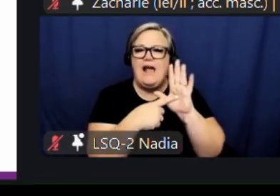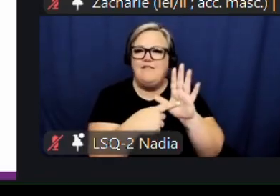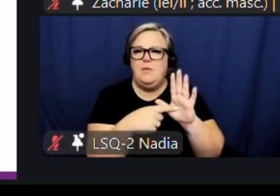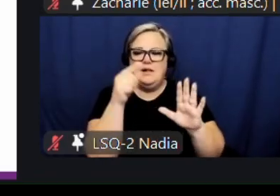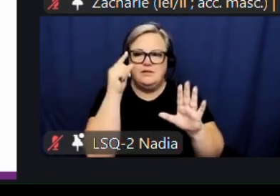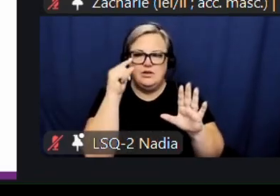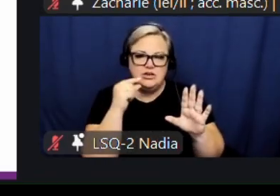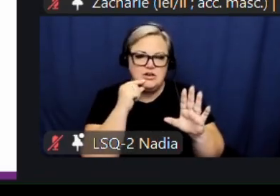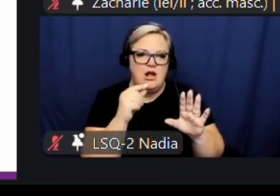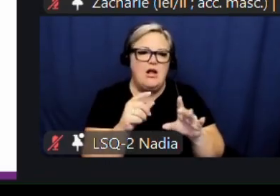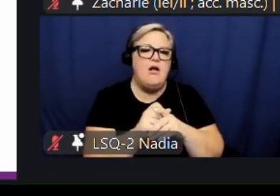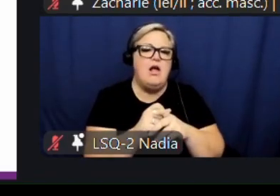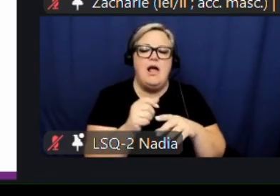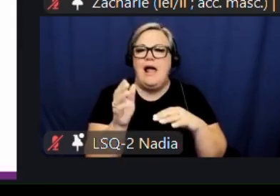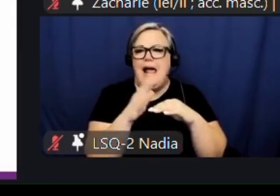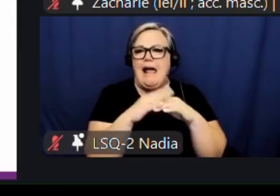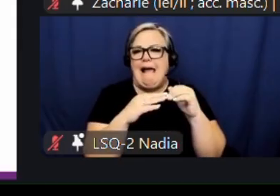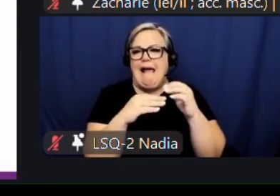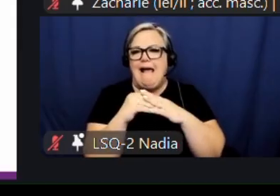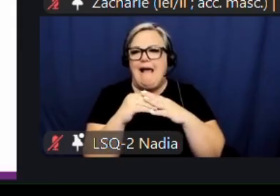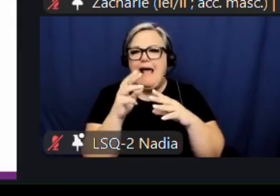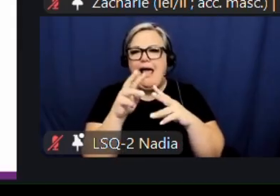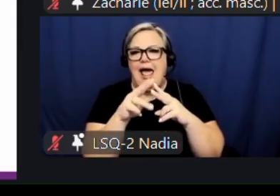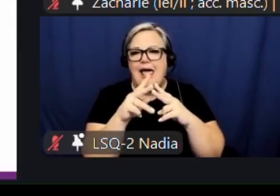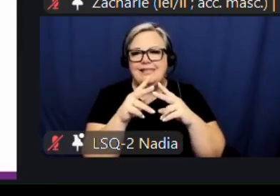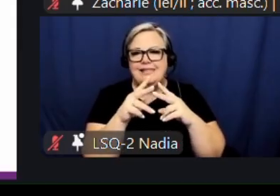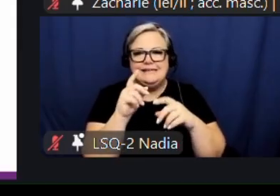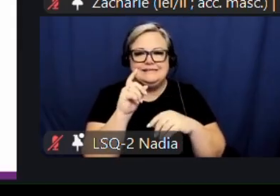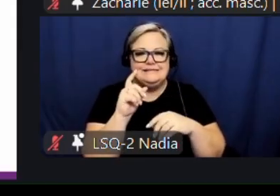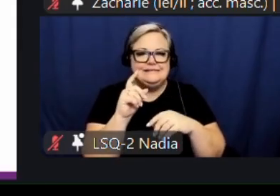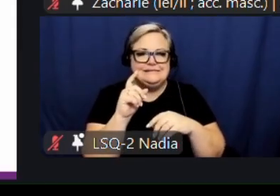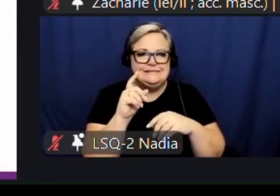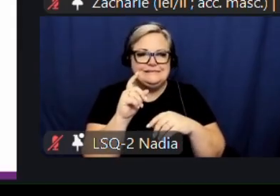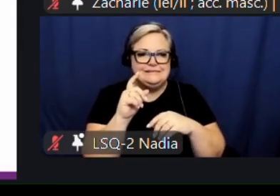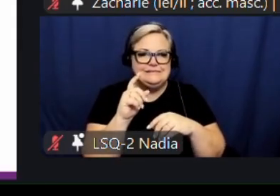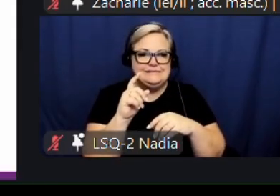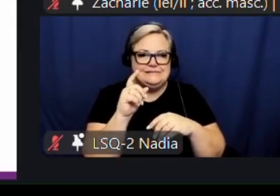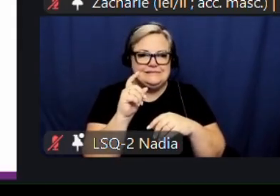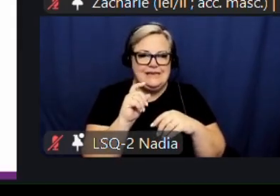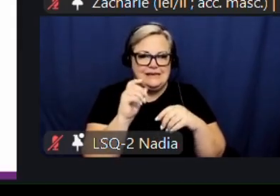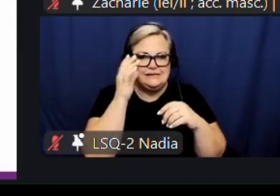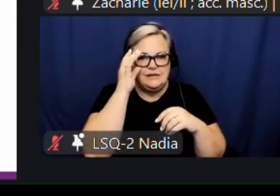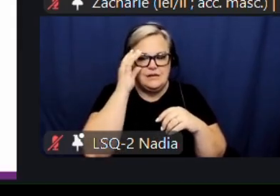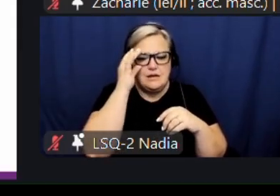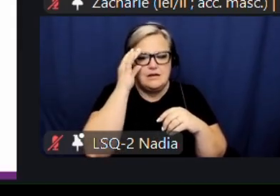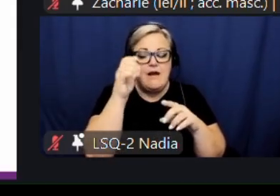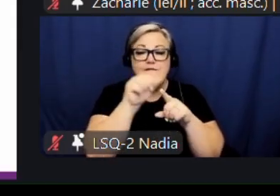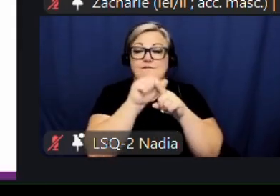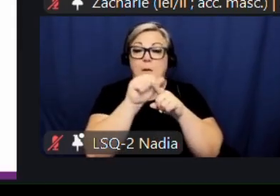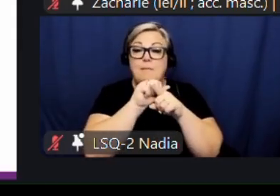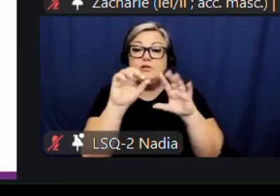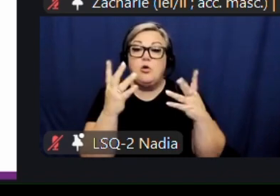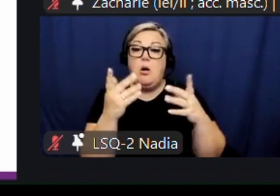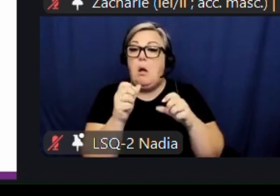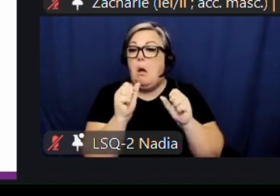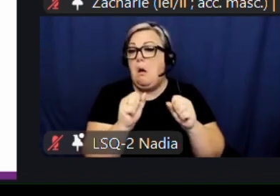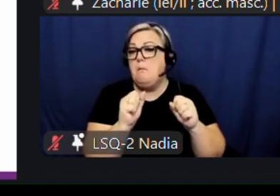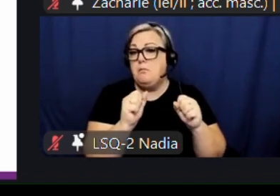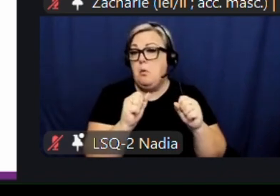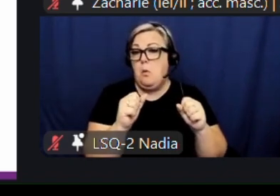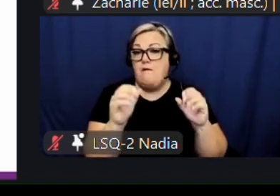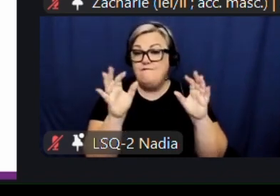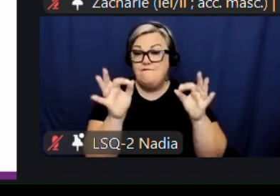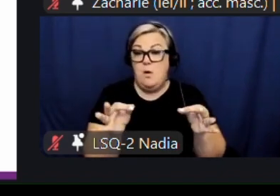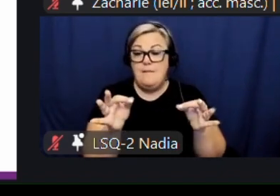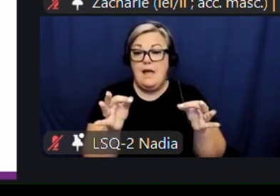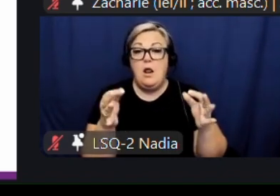intersexes les plus communes et les indicateurs que ces variations pourraient être présentes. La formation, ça peut se faire de façon plus formelle, mais ça peut aussi se